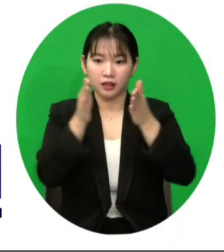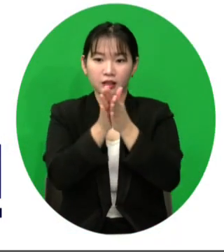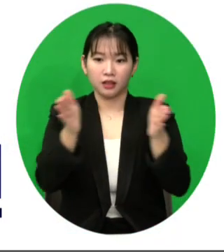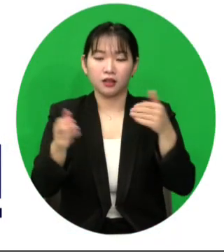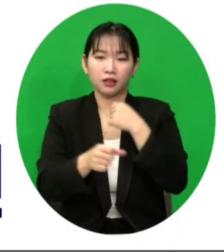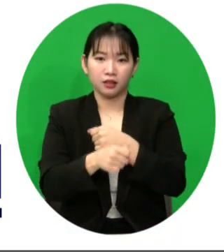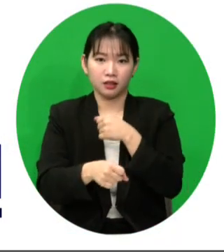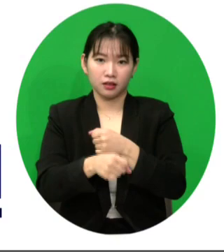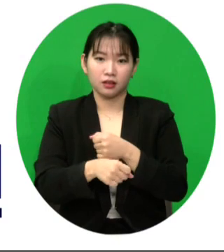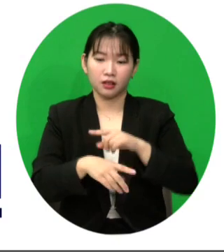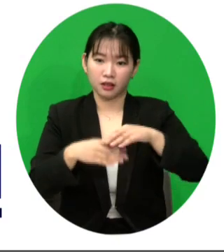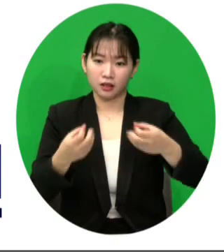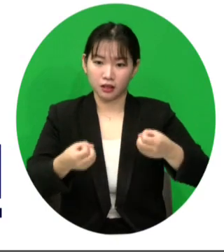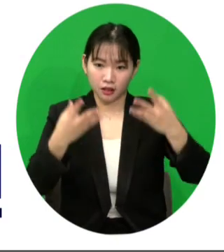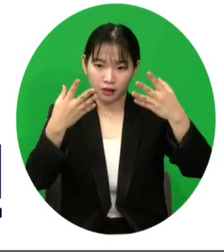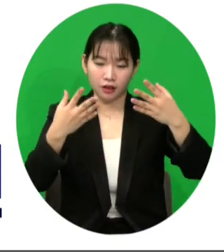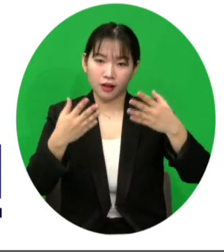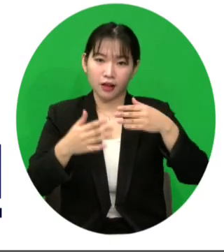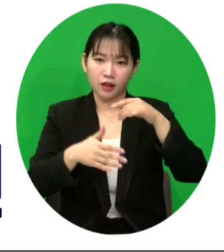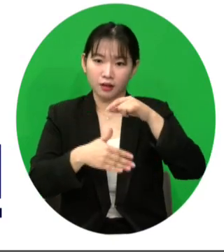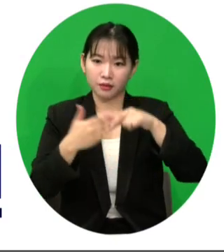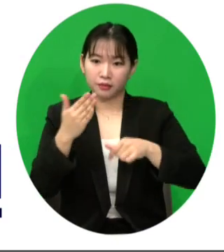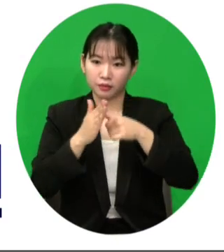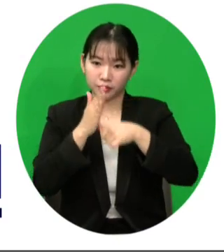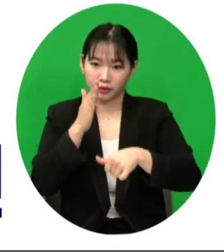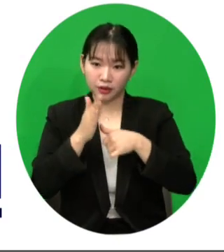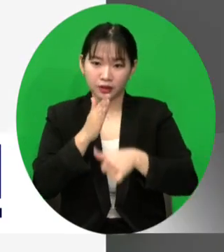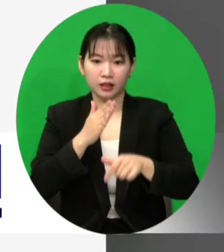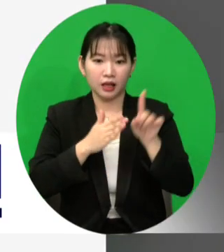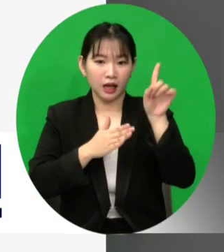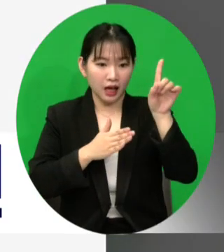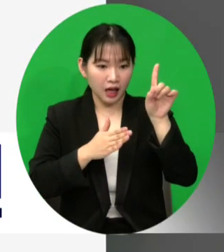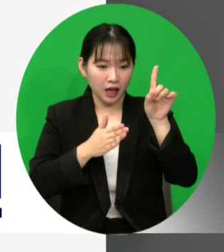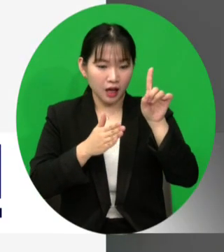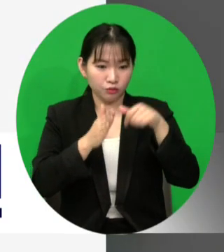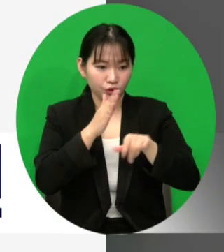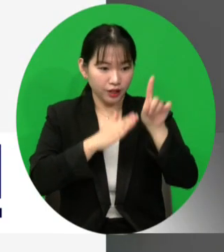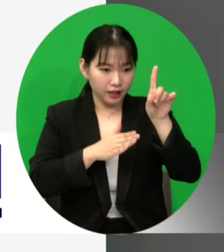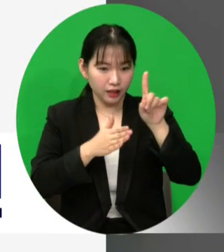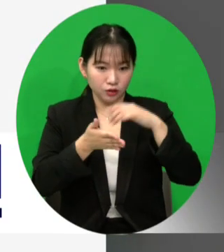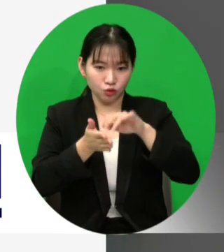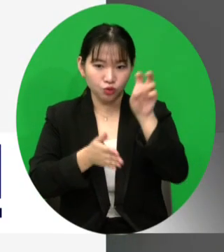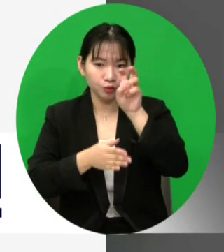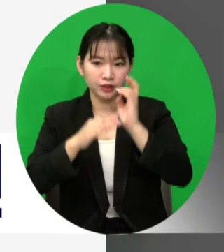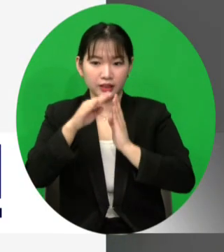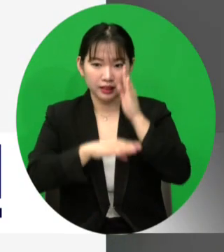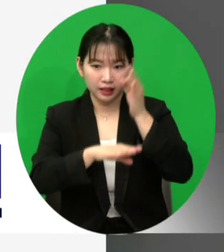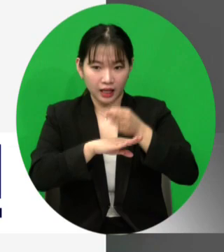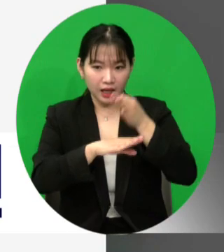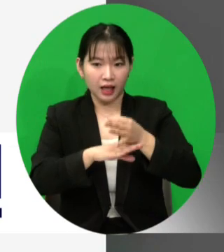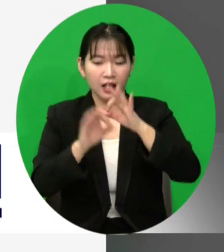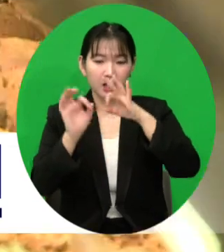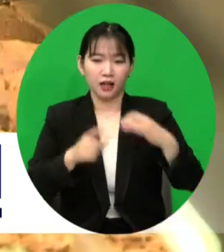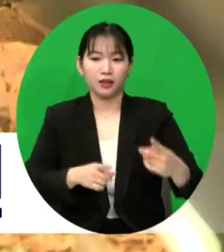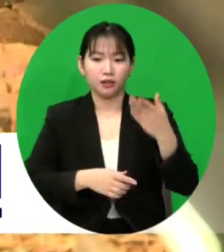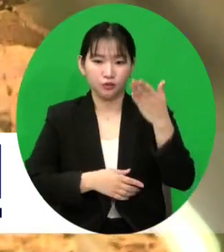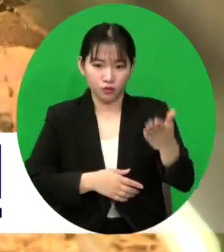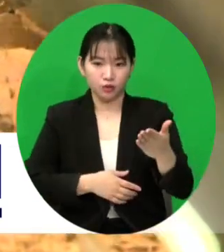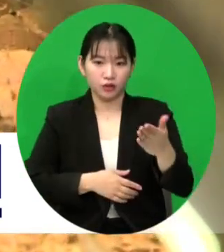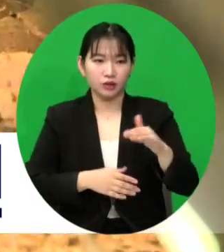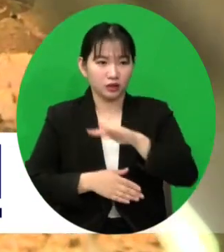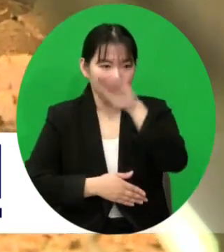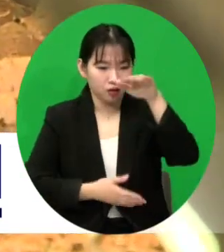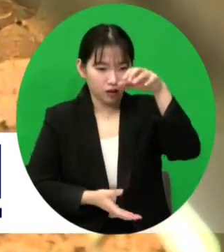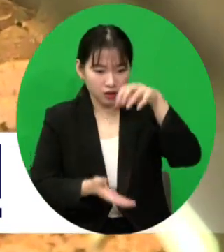운영합니다 서울 기획전 상품 회원에 단일품목 20개 이상 구매시에 대량 주문 할인을 실시해 전체 금액의